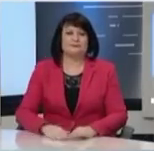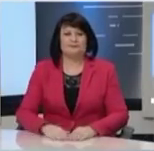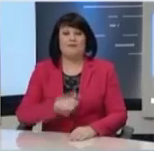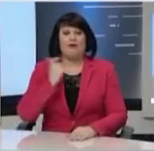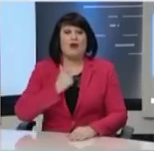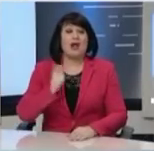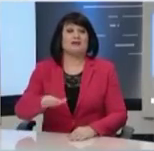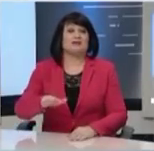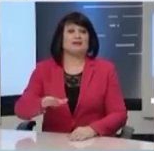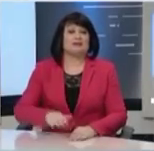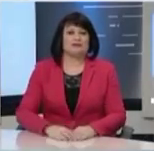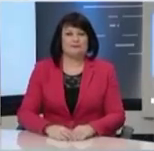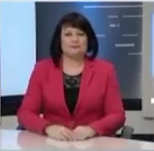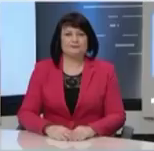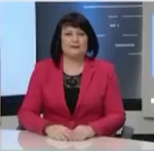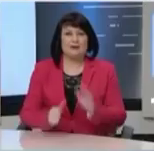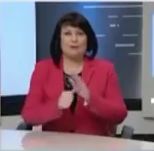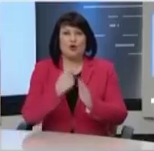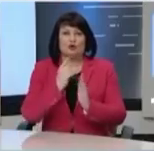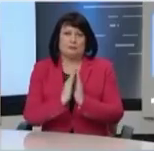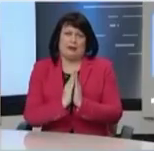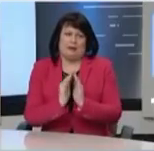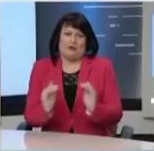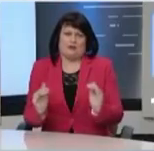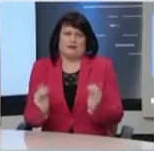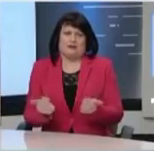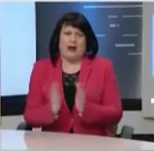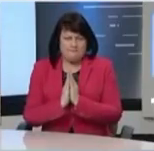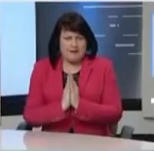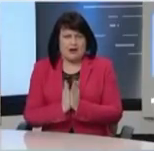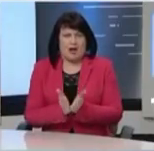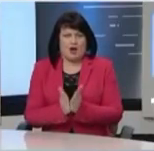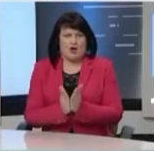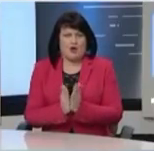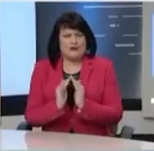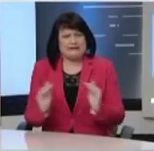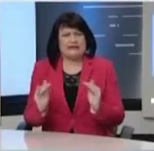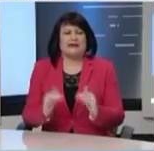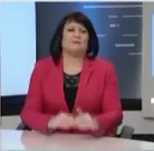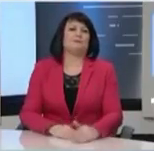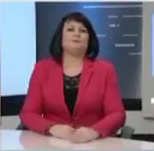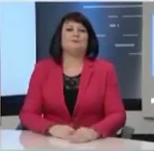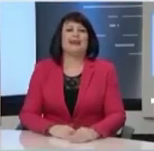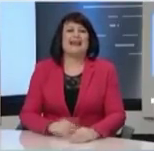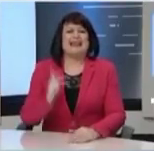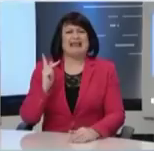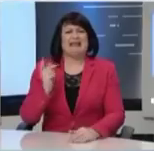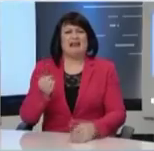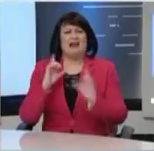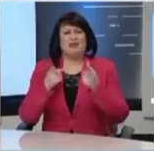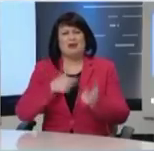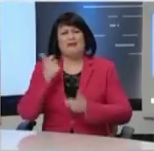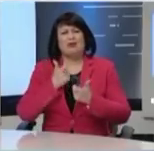όλα. Ήσυχα, και δήθεν παιδιά. Με σκοπό. Παρακαλώ. Καλά ξέρω. Κύριε Κικίλια, σας